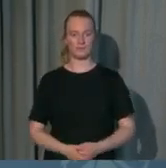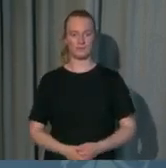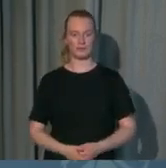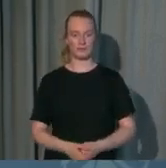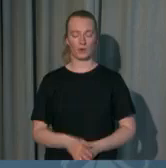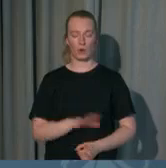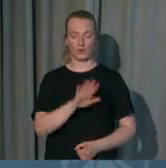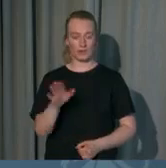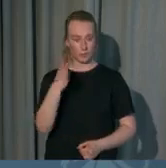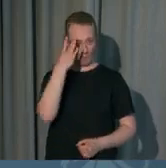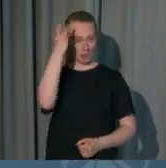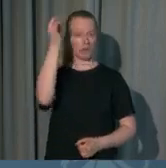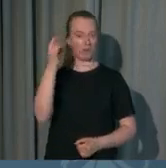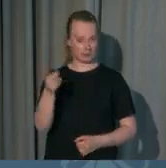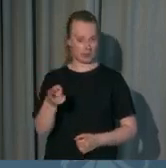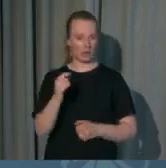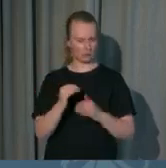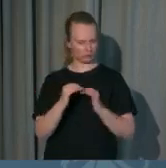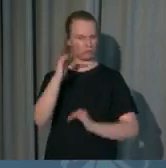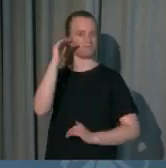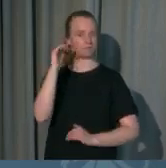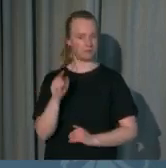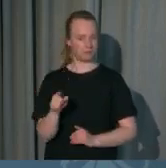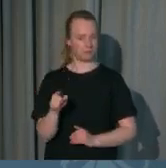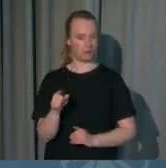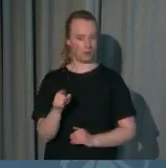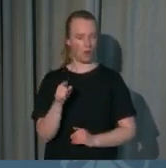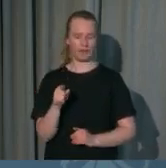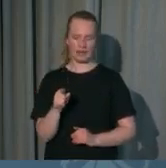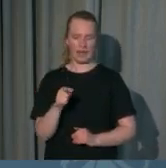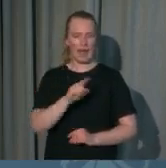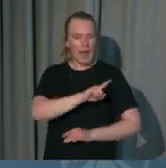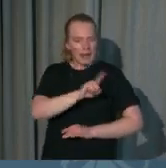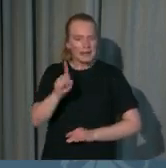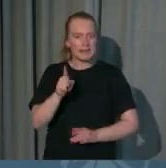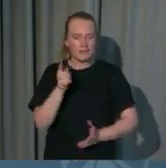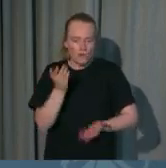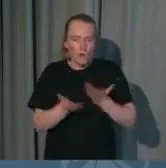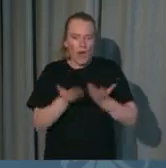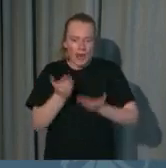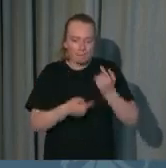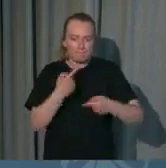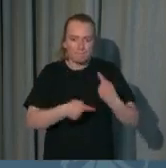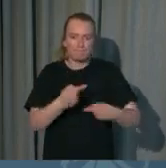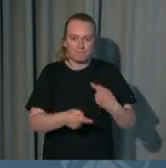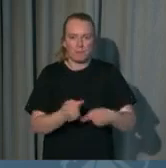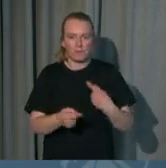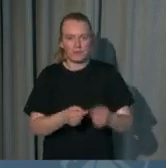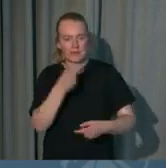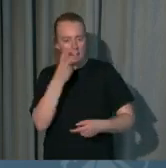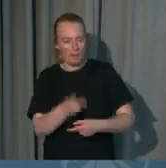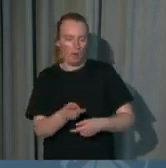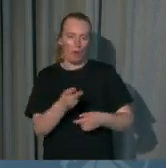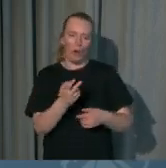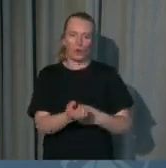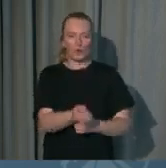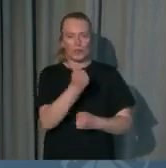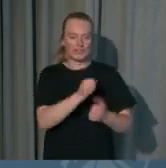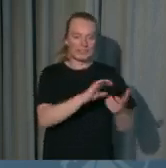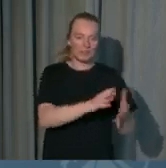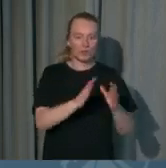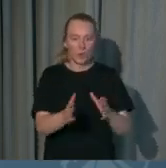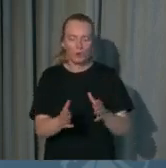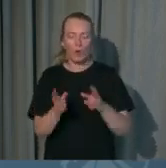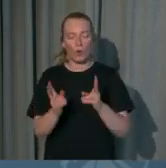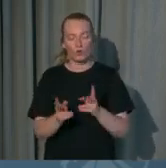høy kompetanse på dette her og gjør jo løpende vurderinger av både trusselbildet og enkeltpersoner som de har